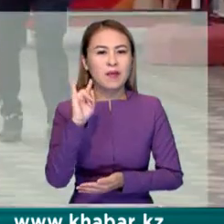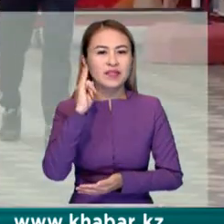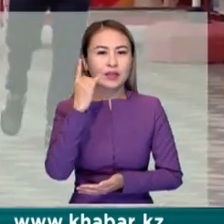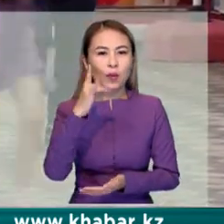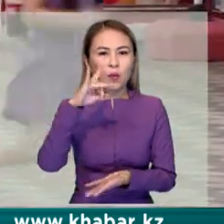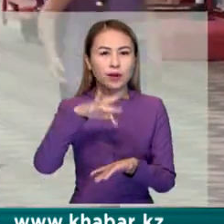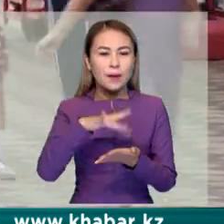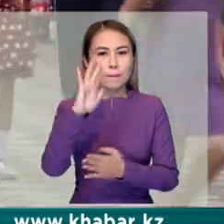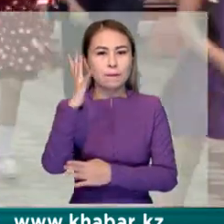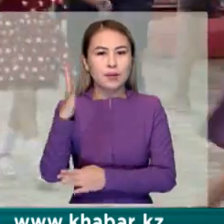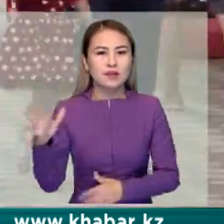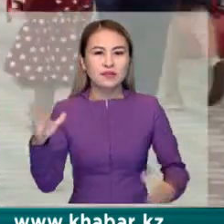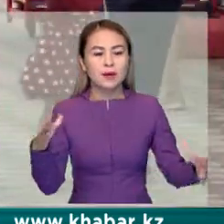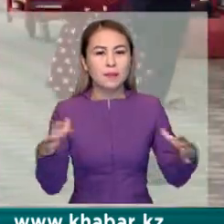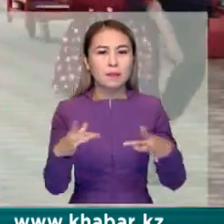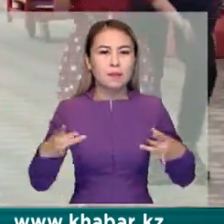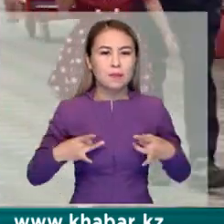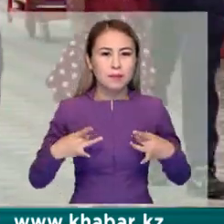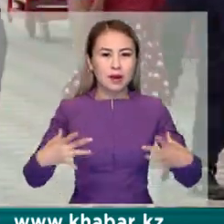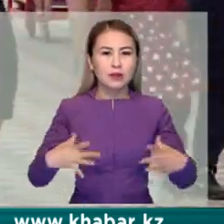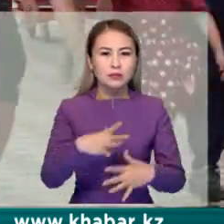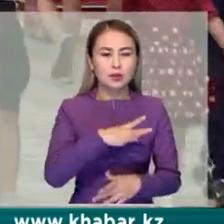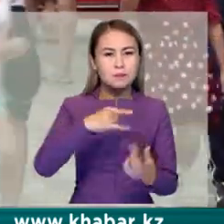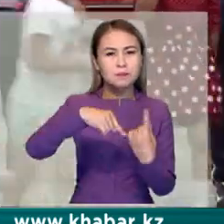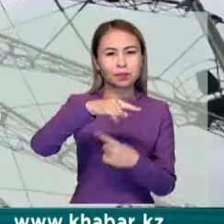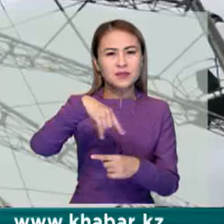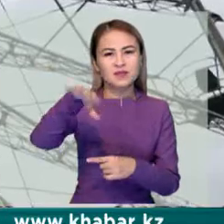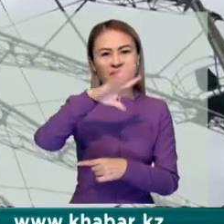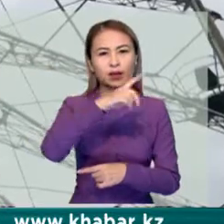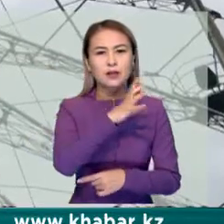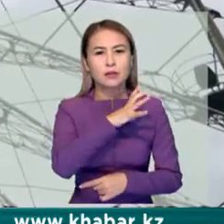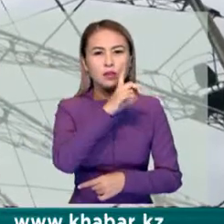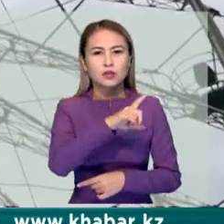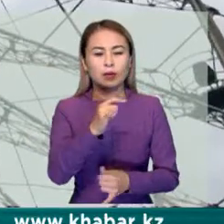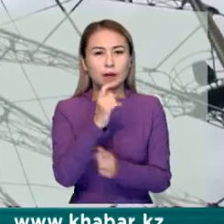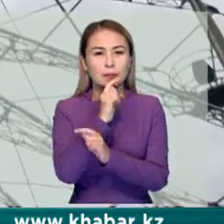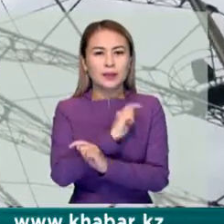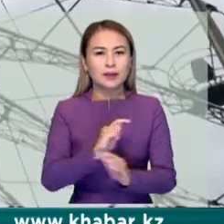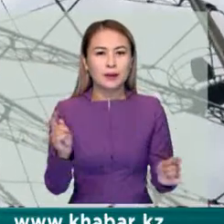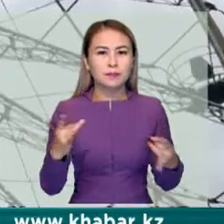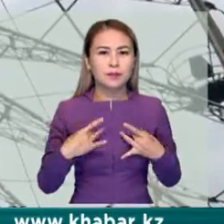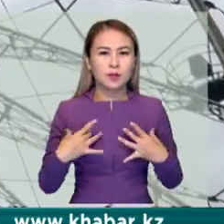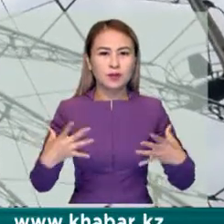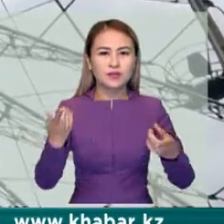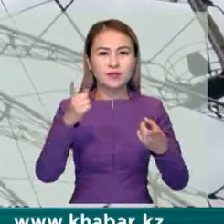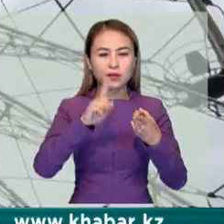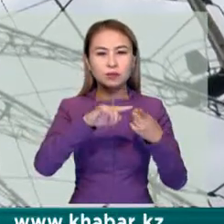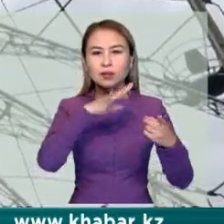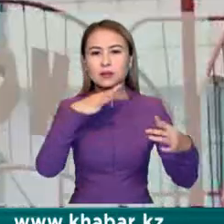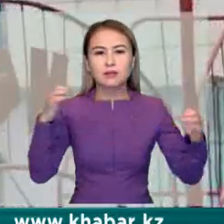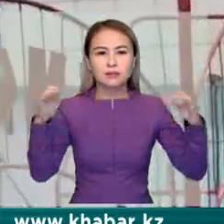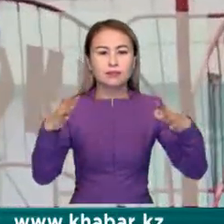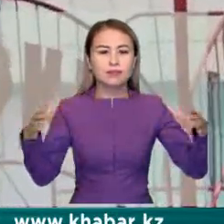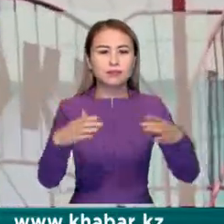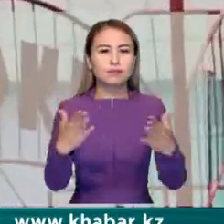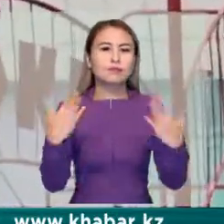орталық саябақта кеңінен тойланды. Бұл күні кәсіпкерлер қауымы қала тұрғындары үшін тосын сый жасады. Мерекеге орай халық көптеп